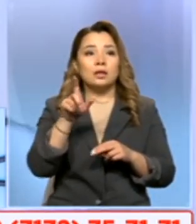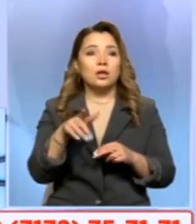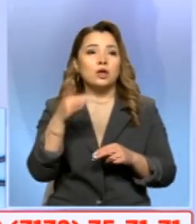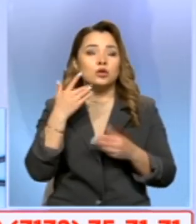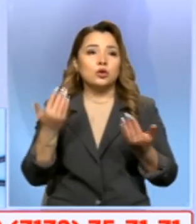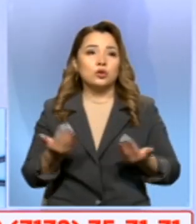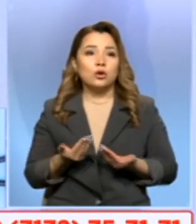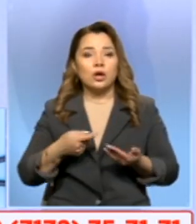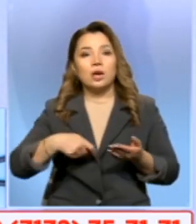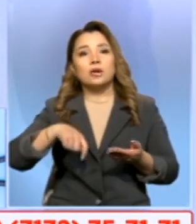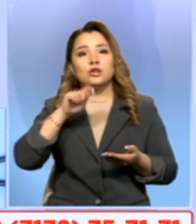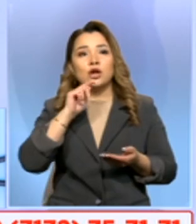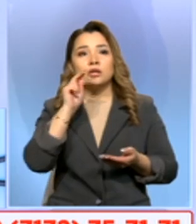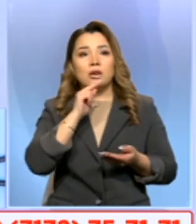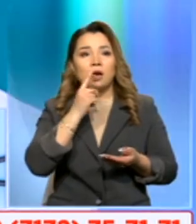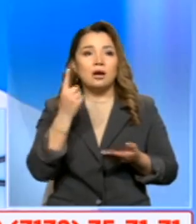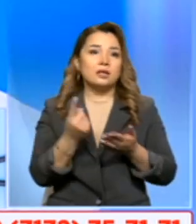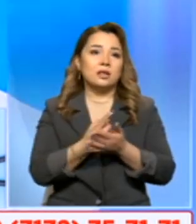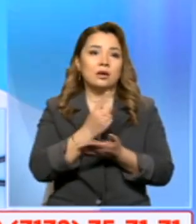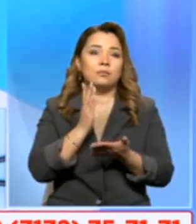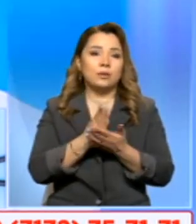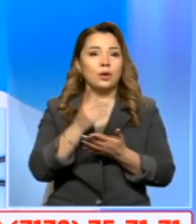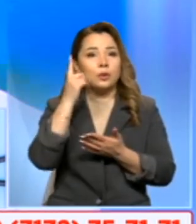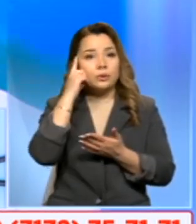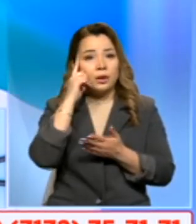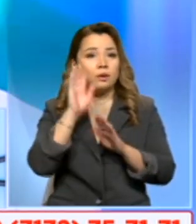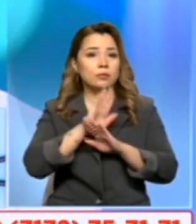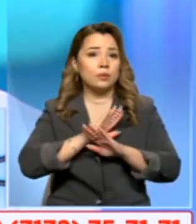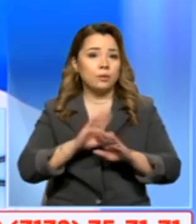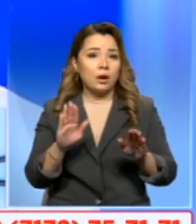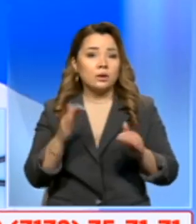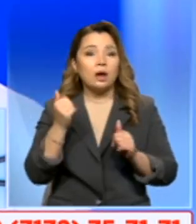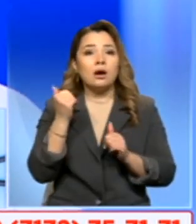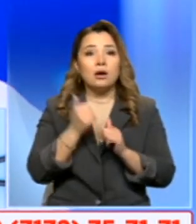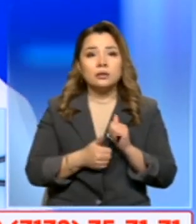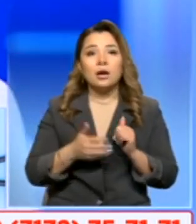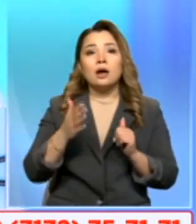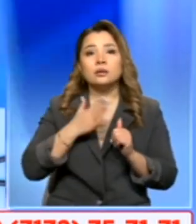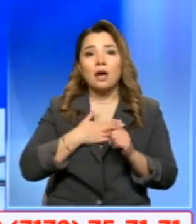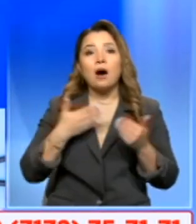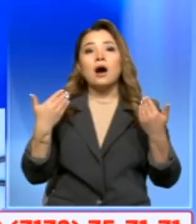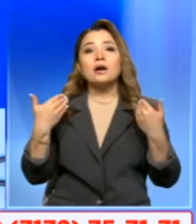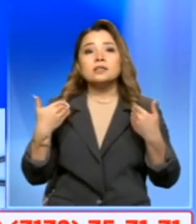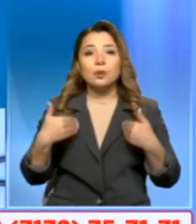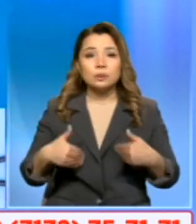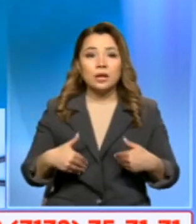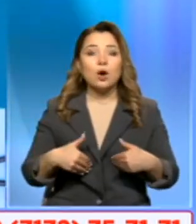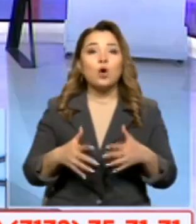онда бір шай қасықты іше салайын деп. Бір рет қана деп, ол ондай болмайды. Йод біздің